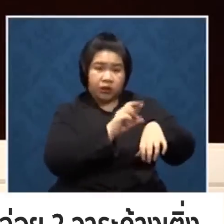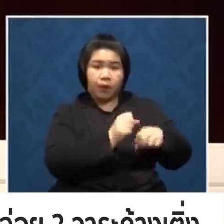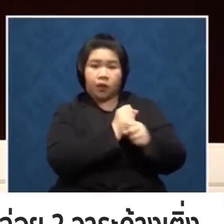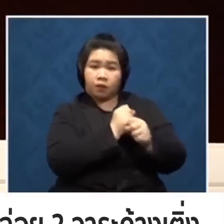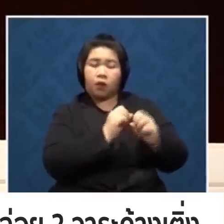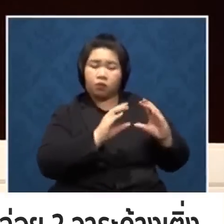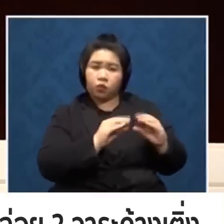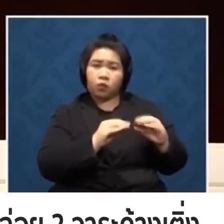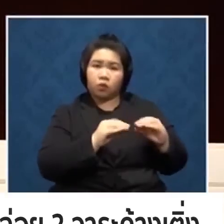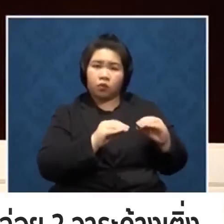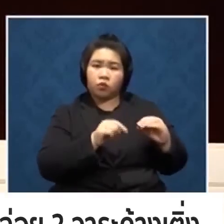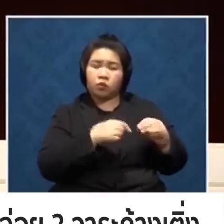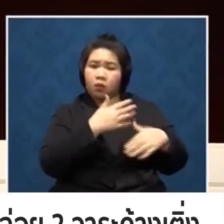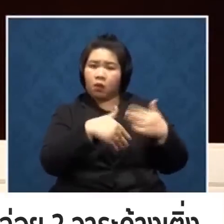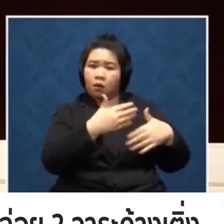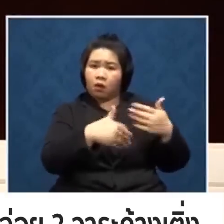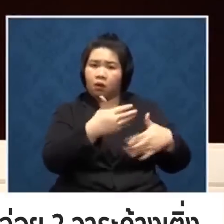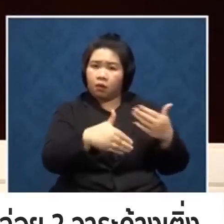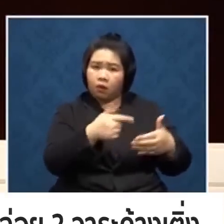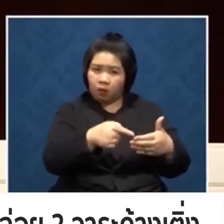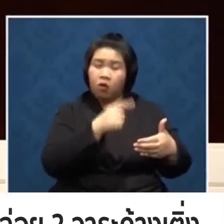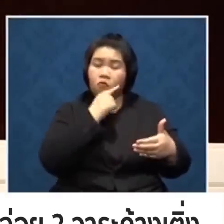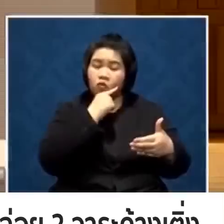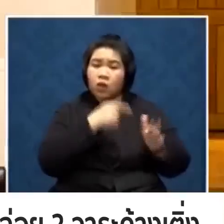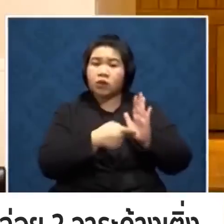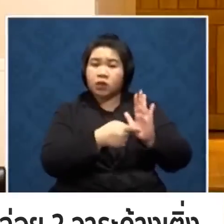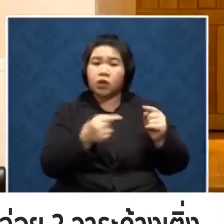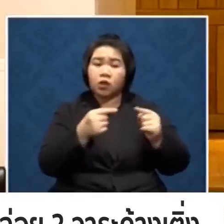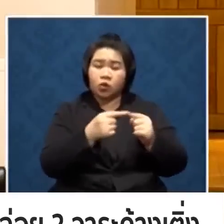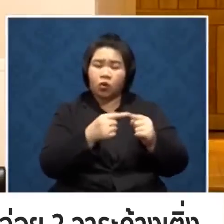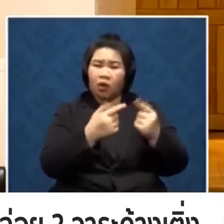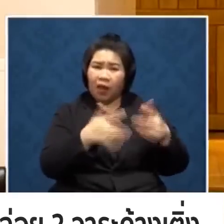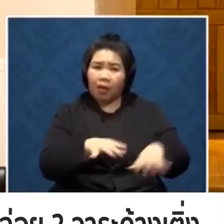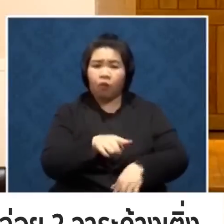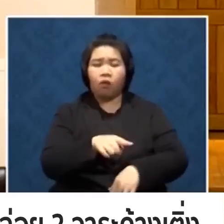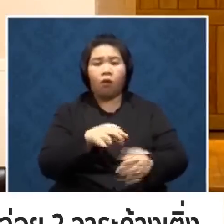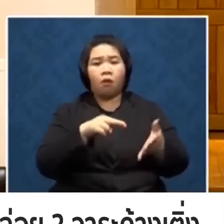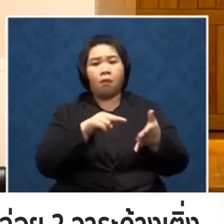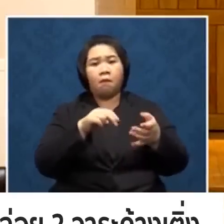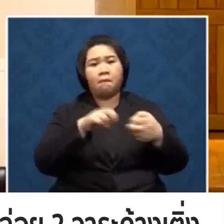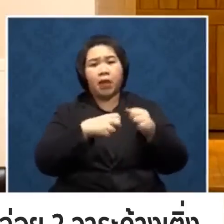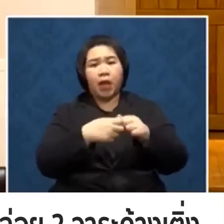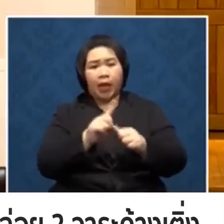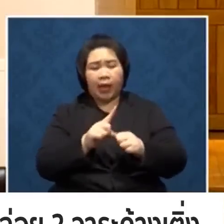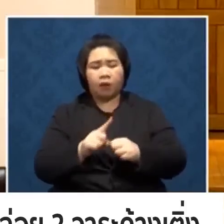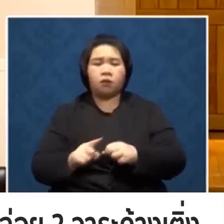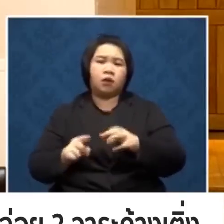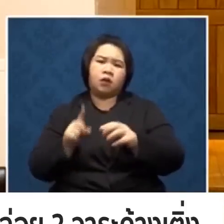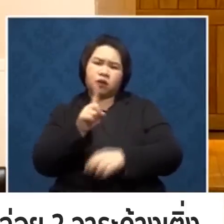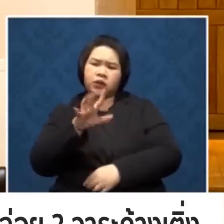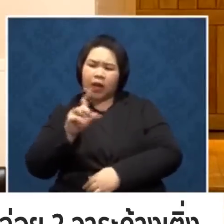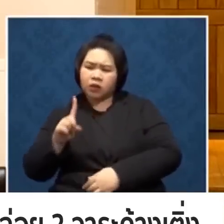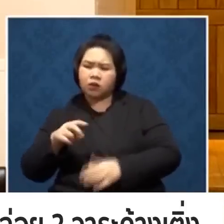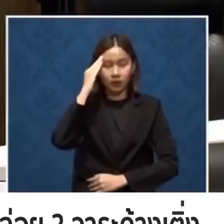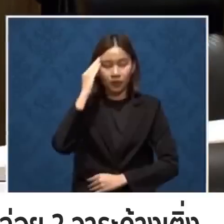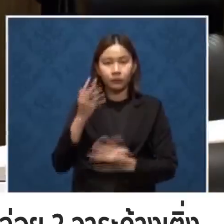นะถึงแม้ว่าจะเป็นเสนอในข้อบังคับข้อ3แต่มันจะขัดแย้งกับข้อ151เดี๋ยวก็ตีความข้อ